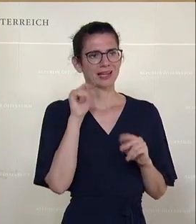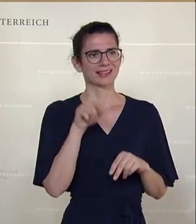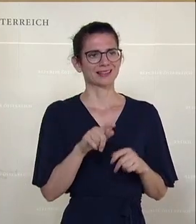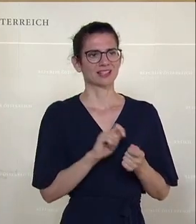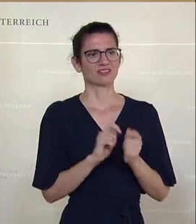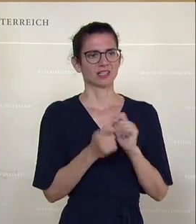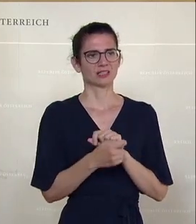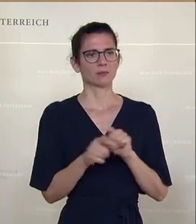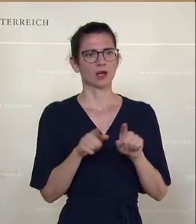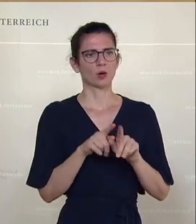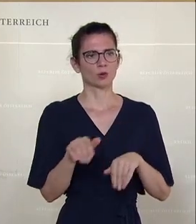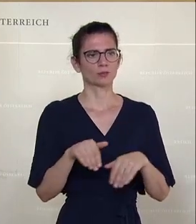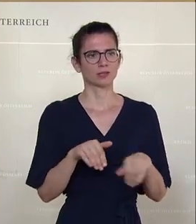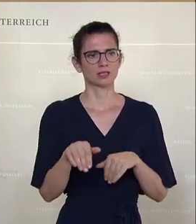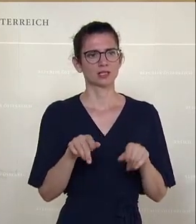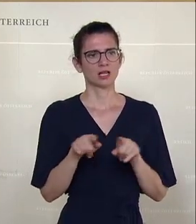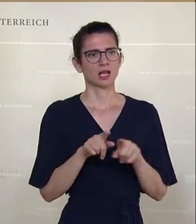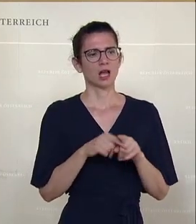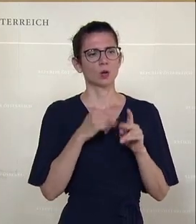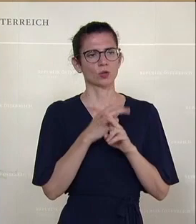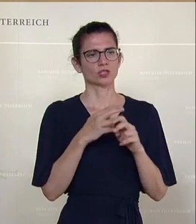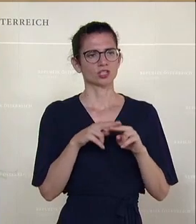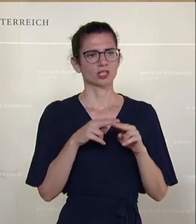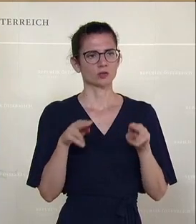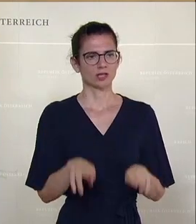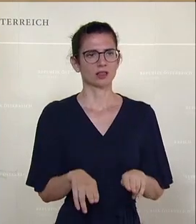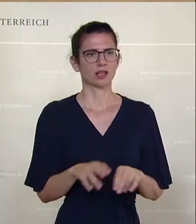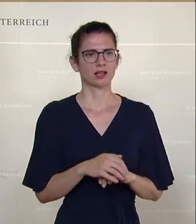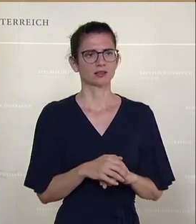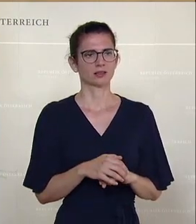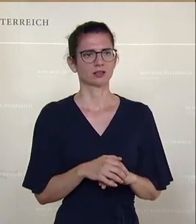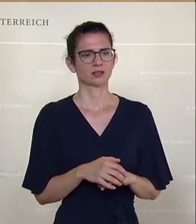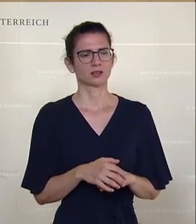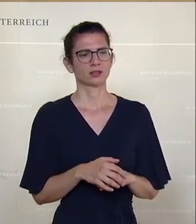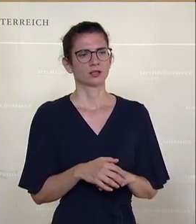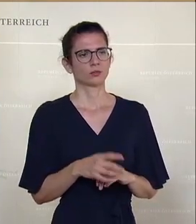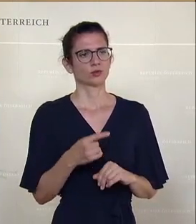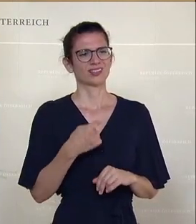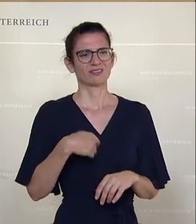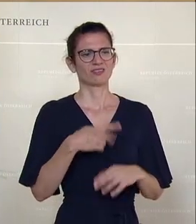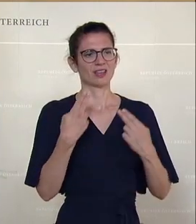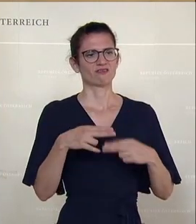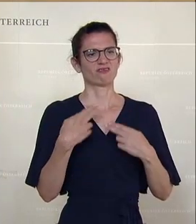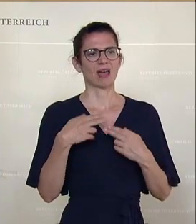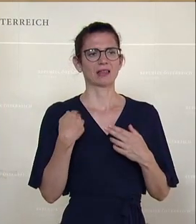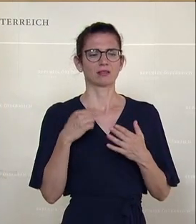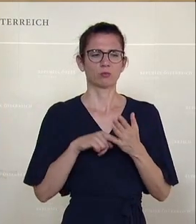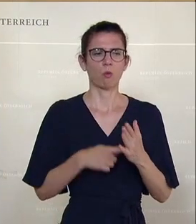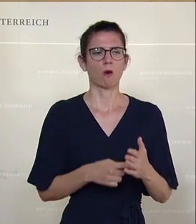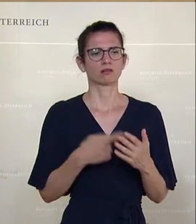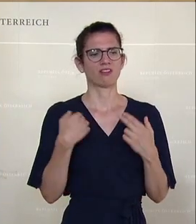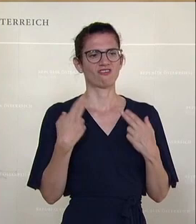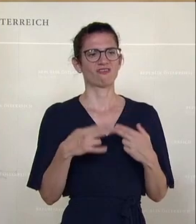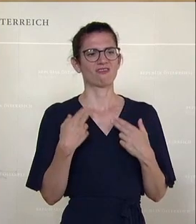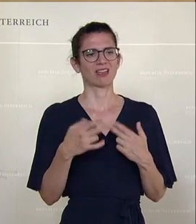auch im Ministerium, auch im österreichischen Nationalrat. Und wir werden hier nicht locker lassen, diesbezüglich auch